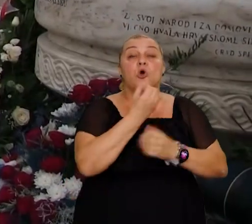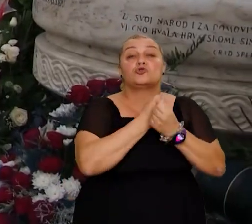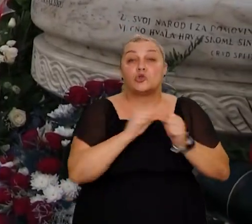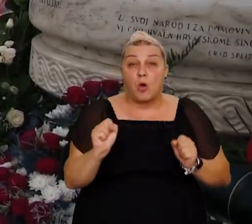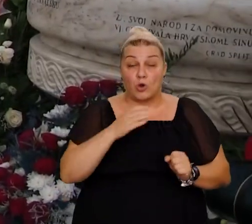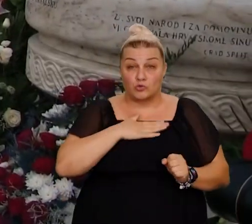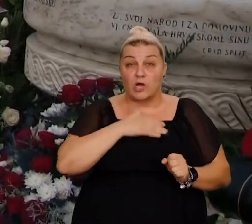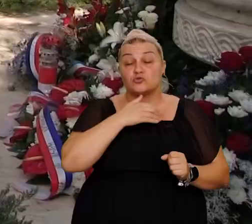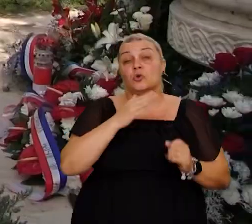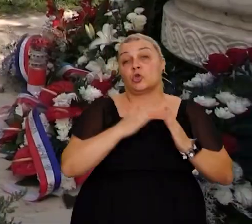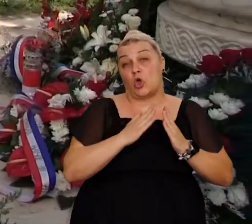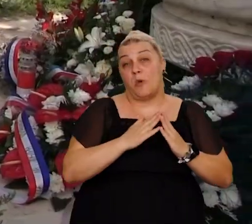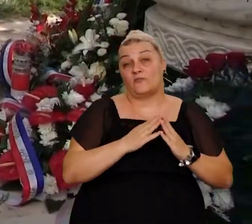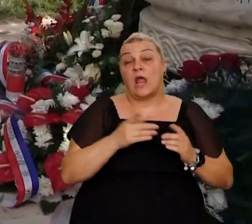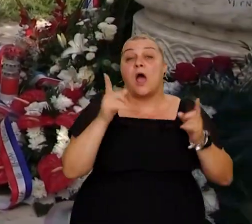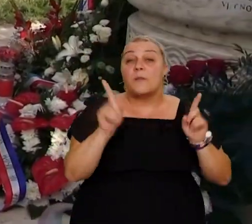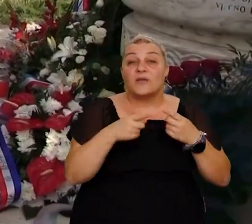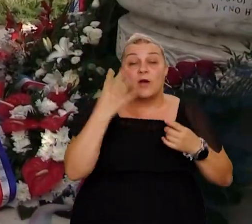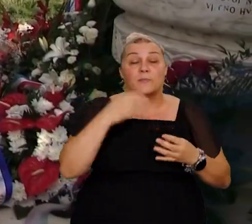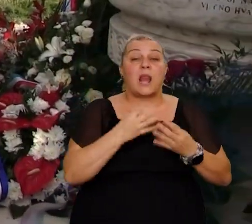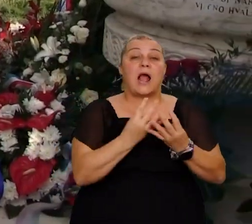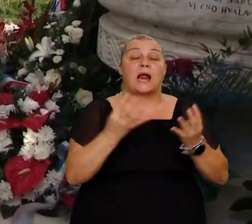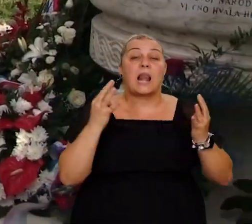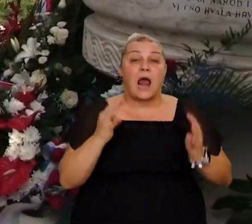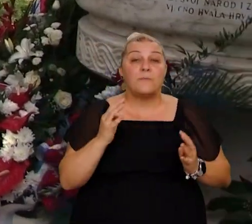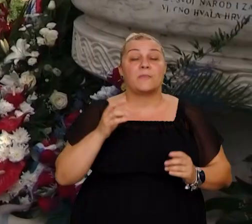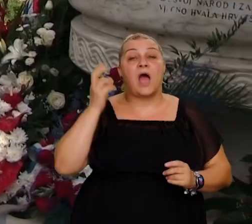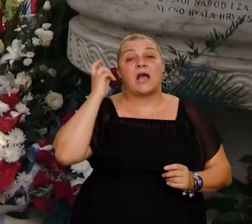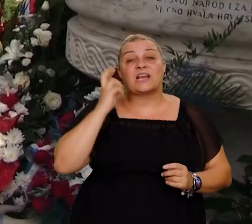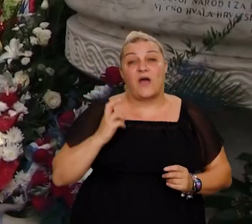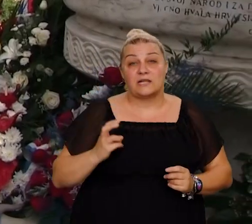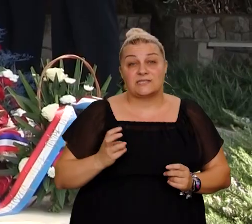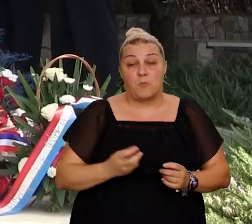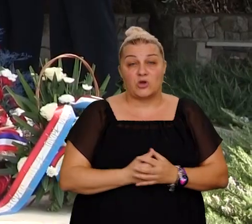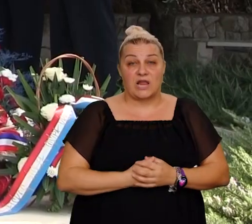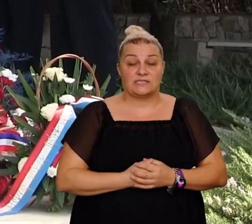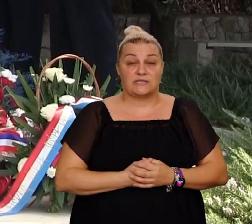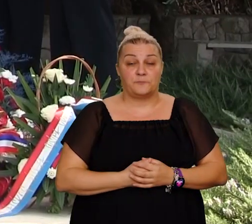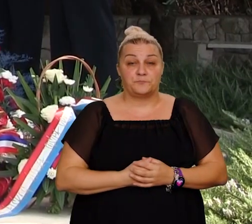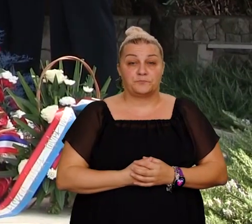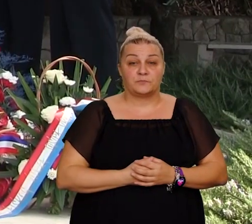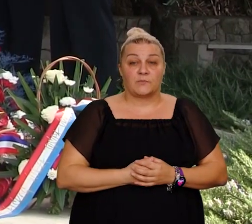sloboda naše domovine. U prigodnom programu sudjelovala je etapa Hrvatske ratne mornarice Sveti Jure.